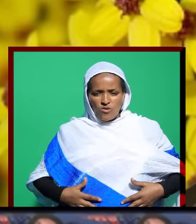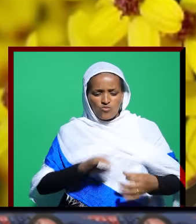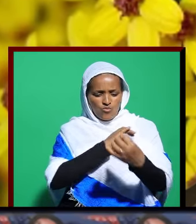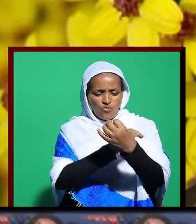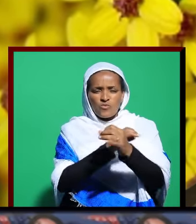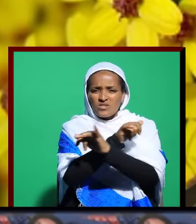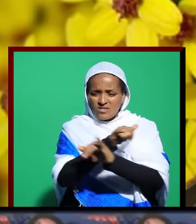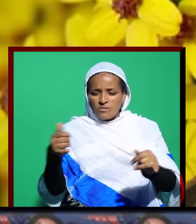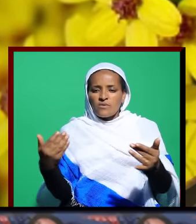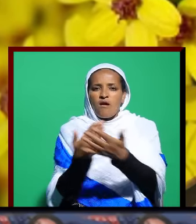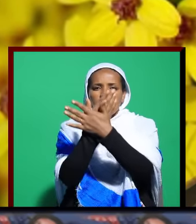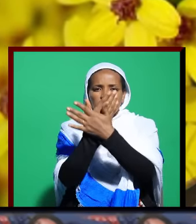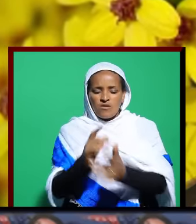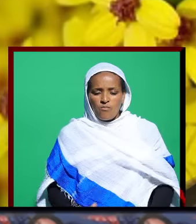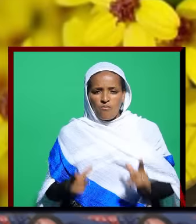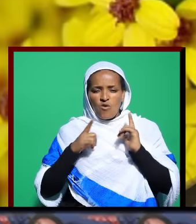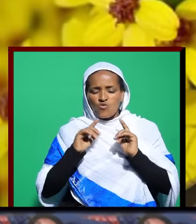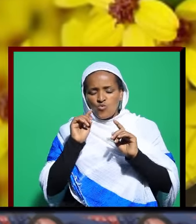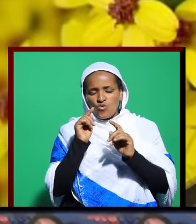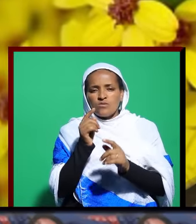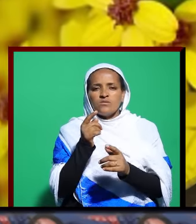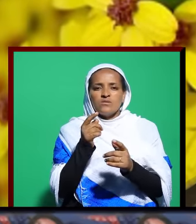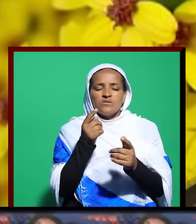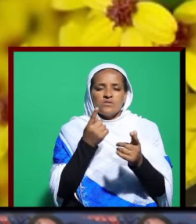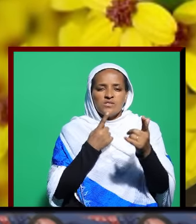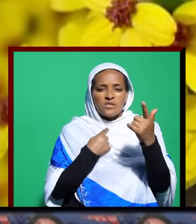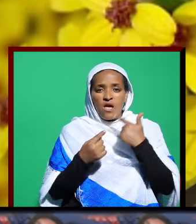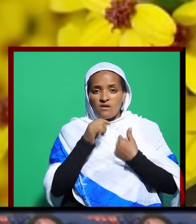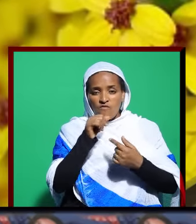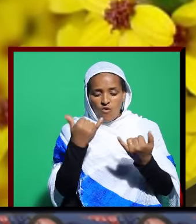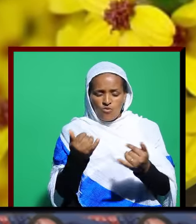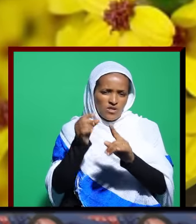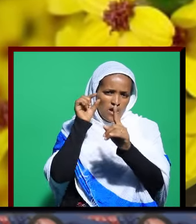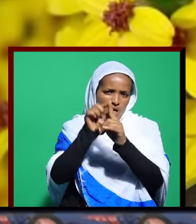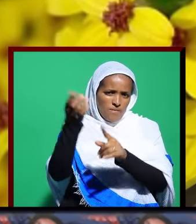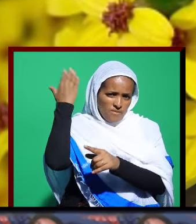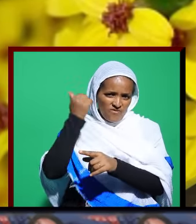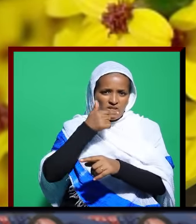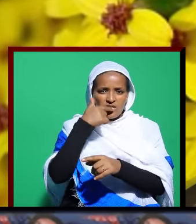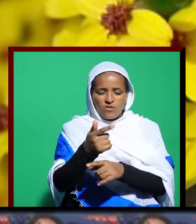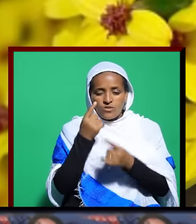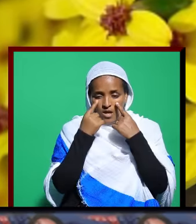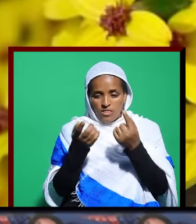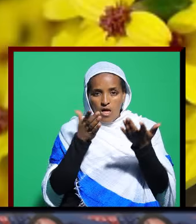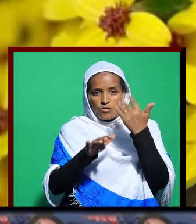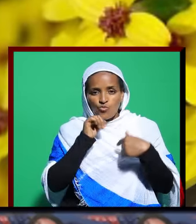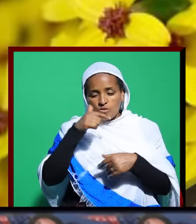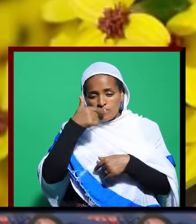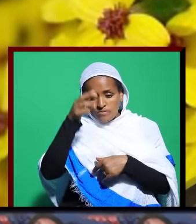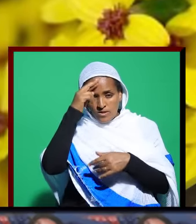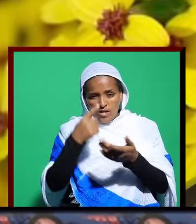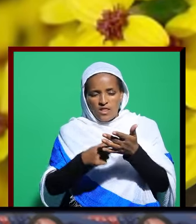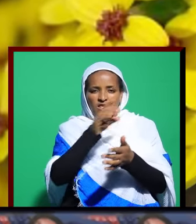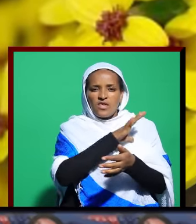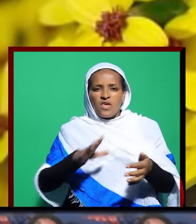ነው ሰውነቱ፣ ጉልበቱም እንደዛው ሆኖ ነው መኖር ሳይናፍቀው አሁን እንደ ቃልህ ቀድሞ እንደ ተነገረው ማለት ነው፣ ሳታይ አትሞትም እንደ